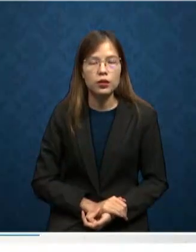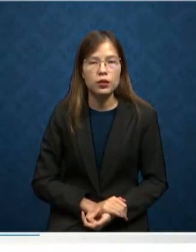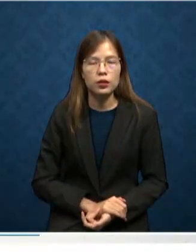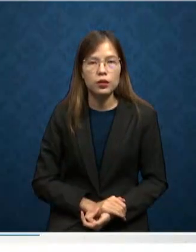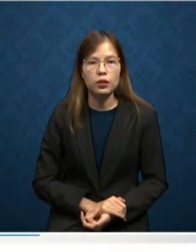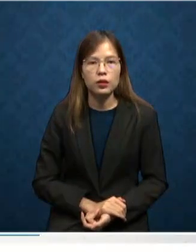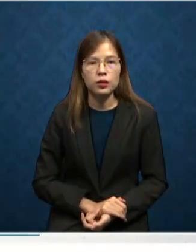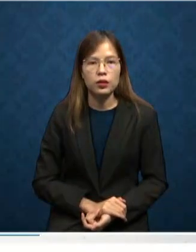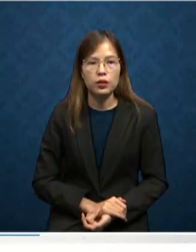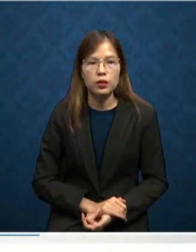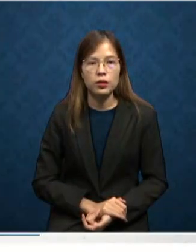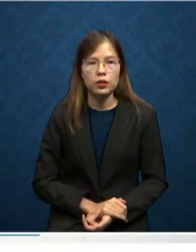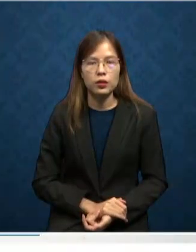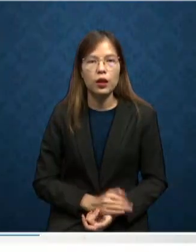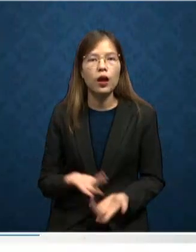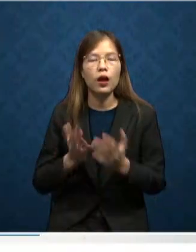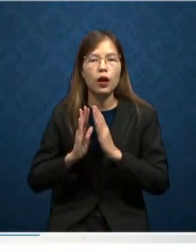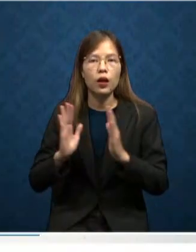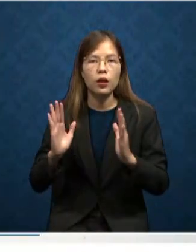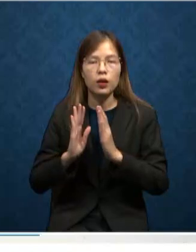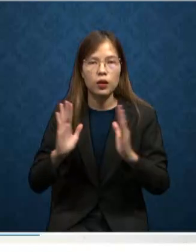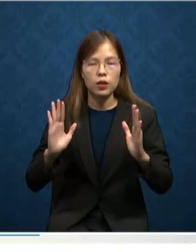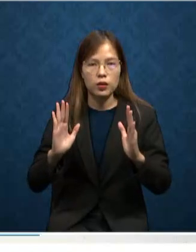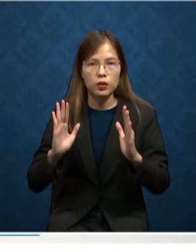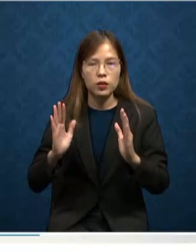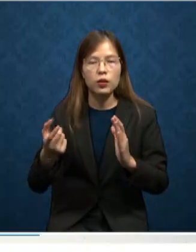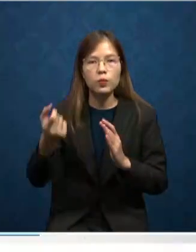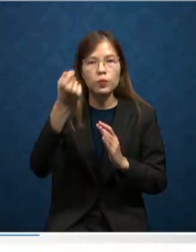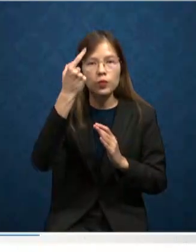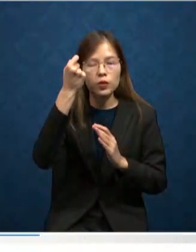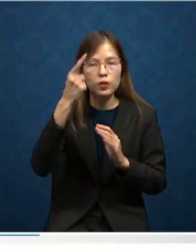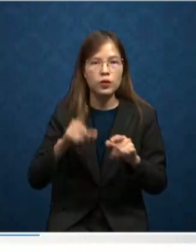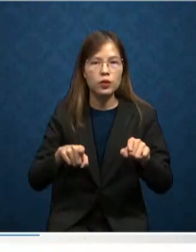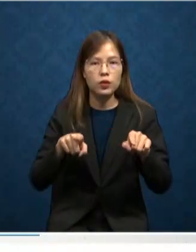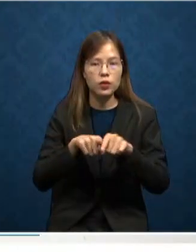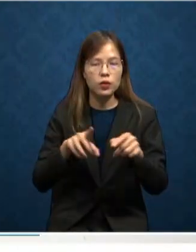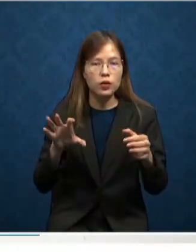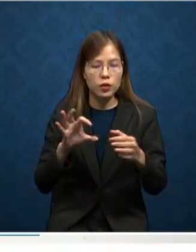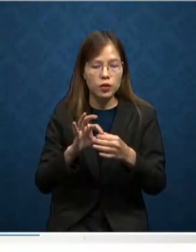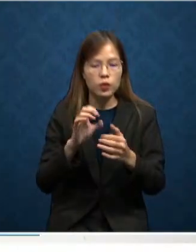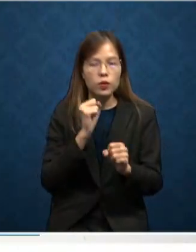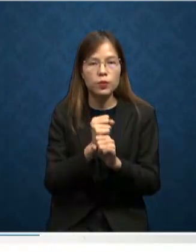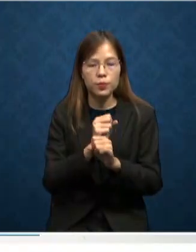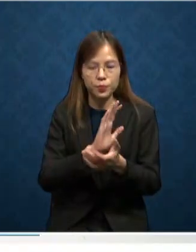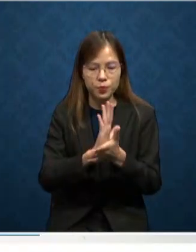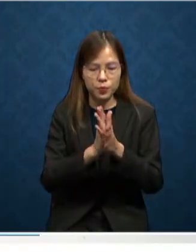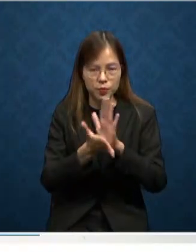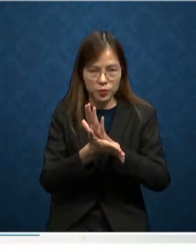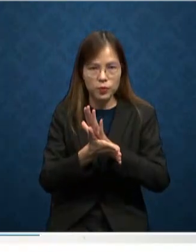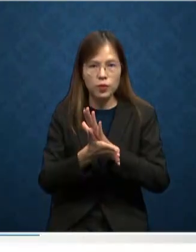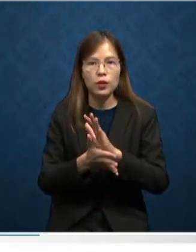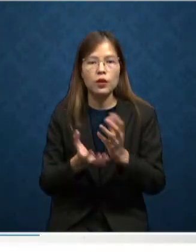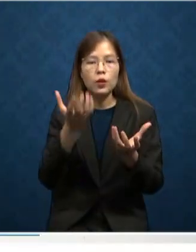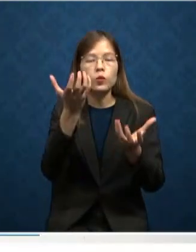ตรงนี้ก็ต้องขอบคุณว่าเอ่อมีความเข้าใจในเรื่องของการพยายามปฏิรูปกระบวนการยุติธรรมให้ประชา